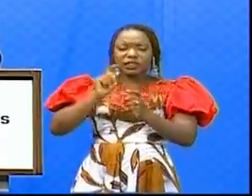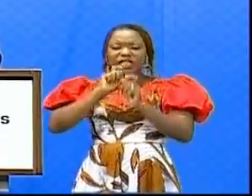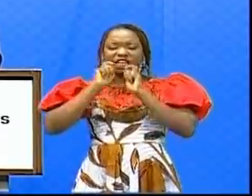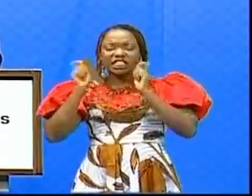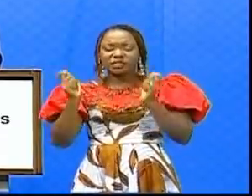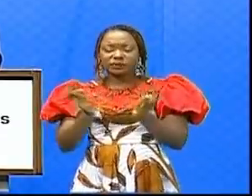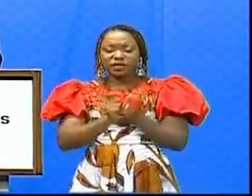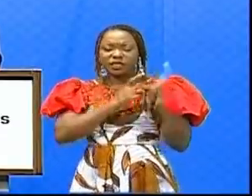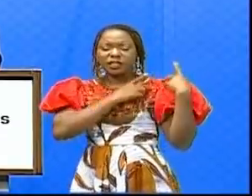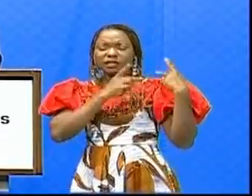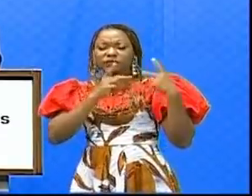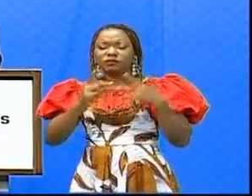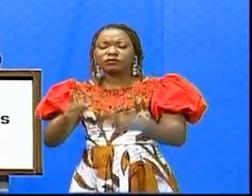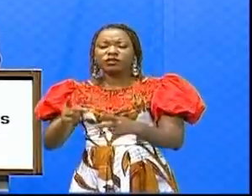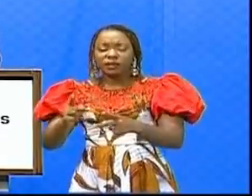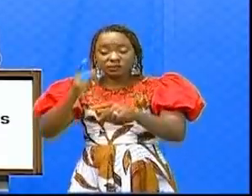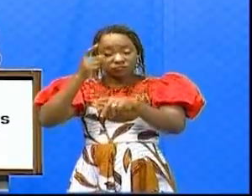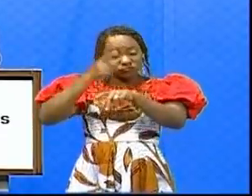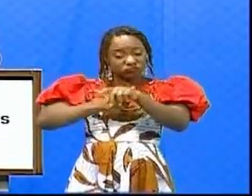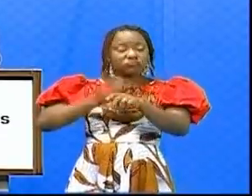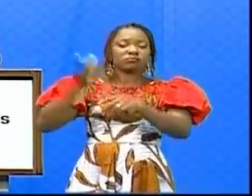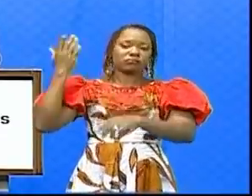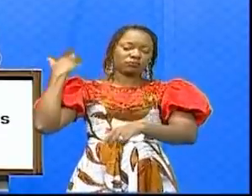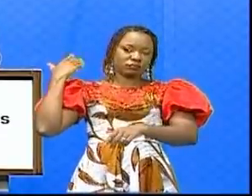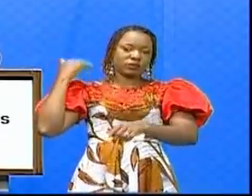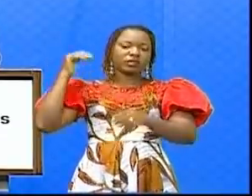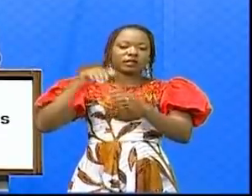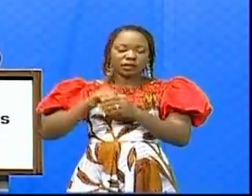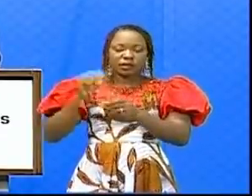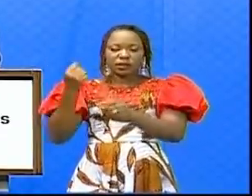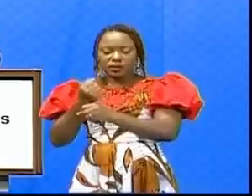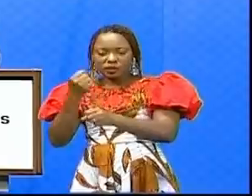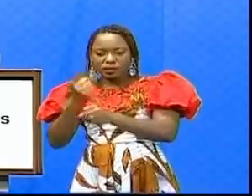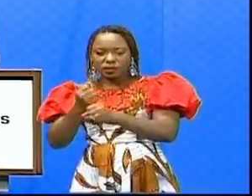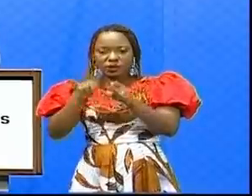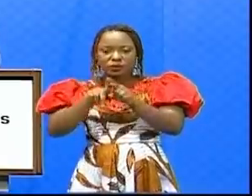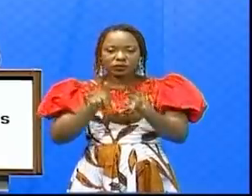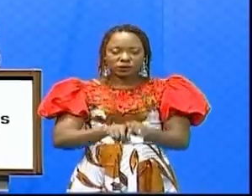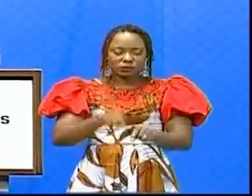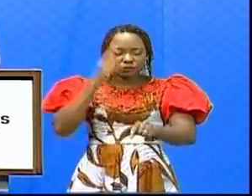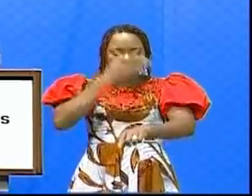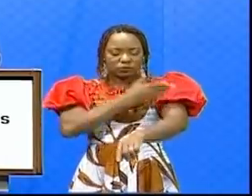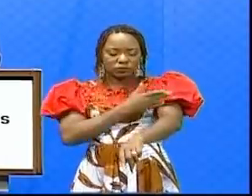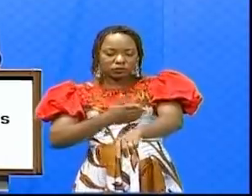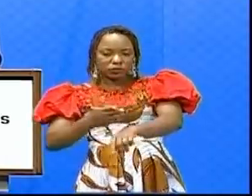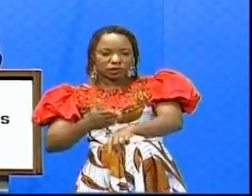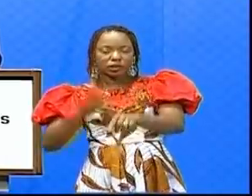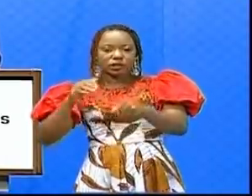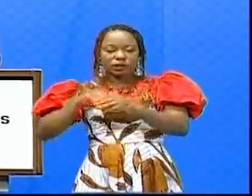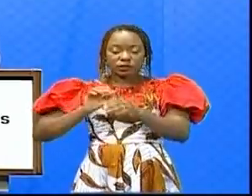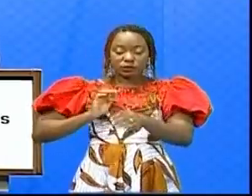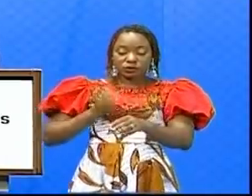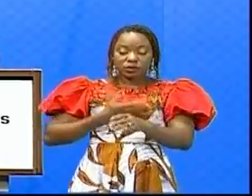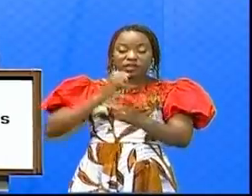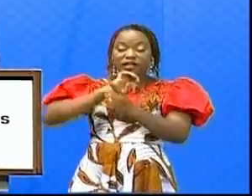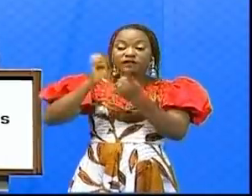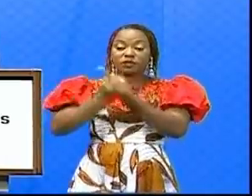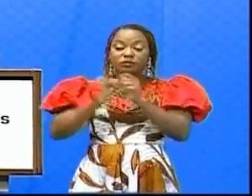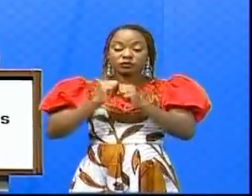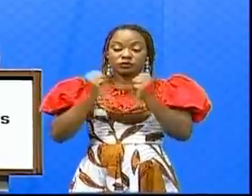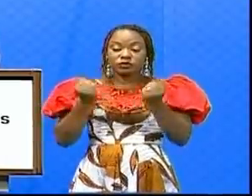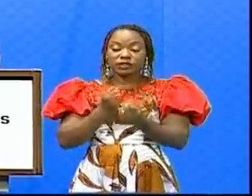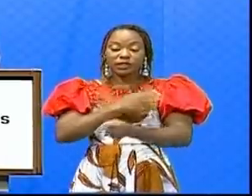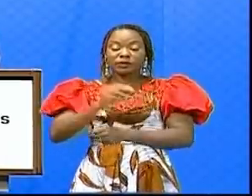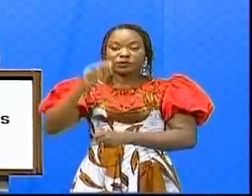constatés depuis certains temps dans la sphère publique concourant à la crispation de notre environnement social et